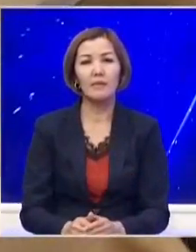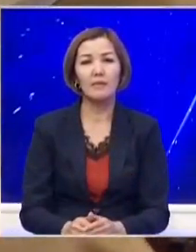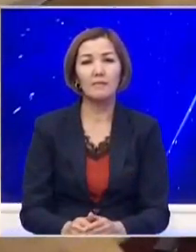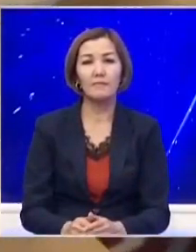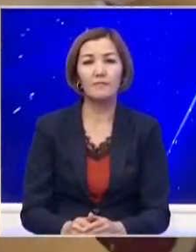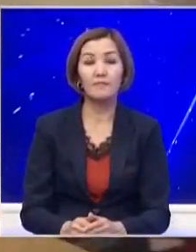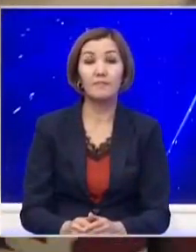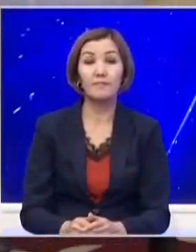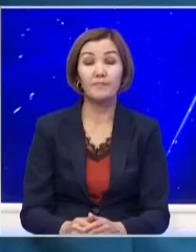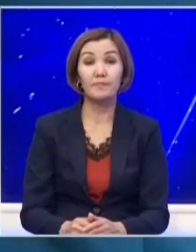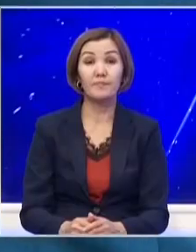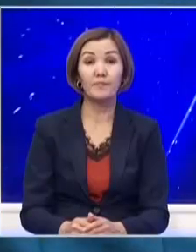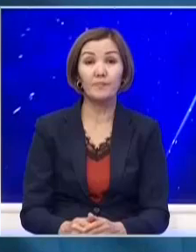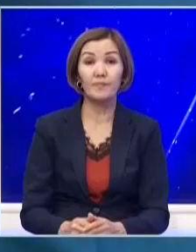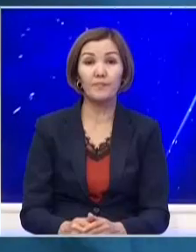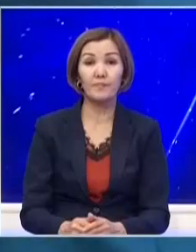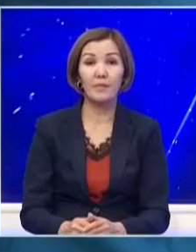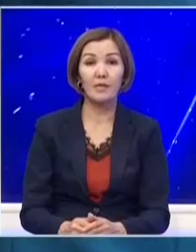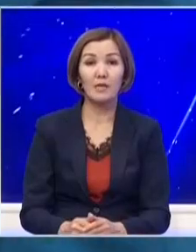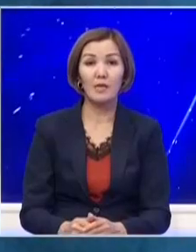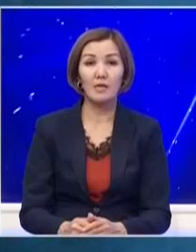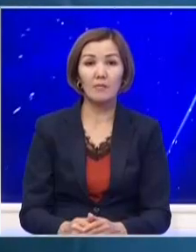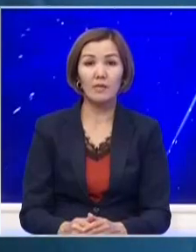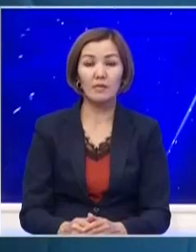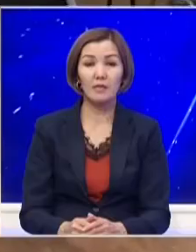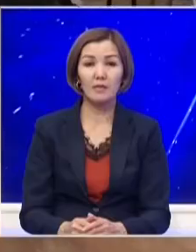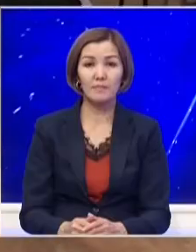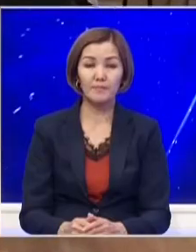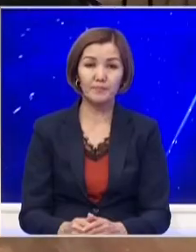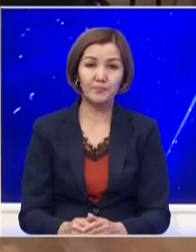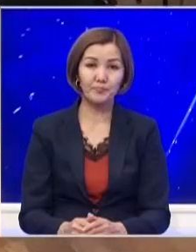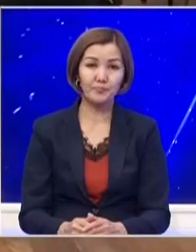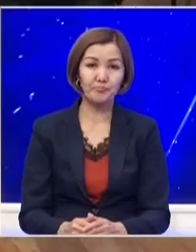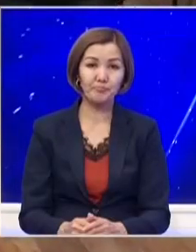Қыдырбайқызы, Әмина Құдайберген, Асхат Мұсабеков, Шетсу телеарнасы, Балқаш ауданынан.